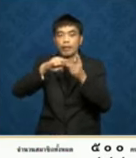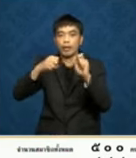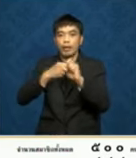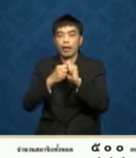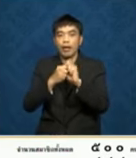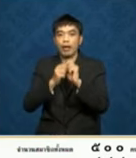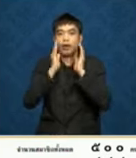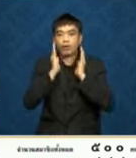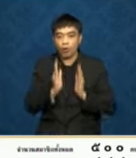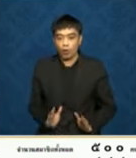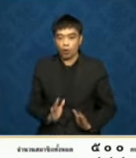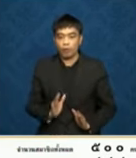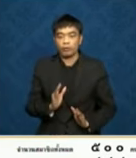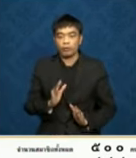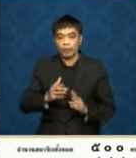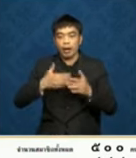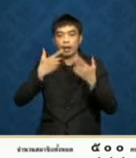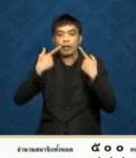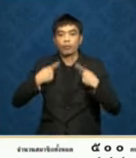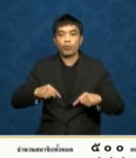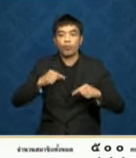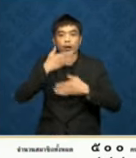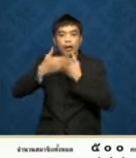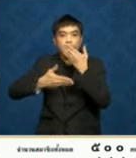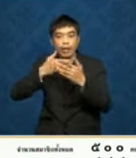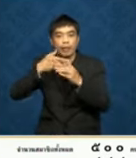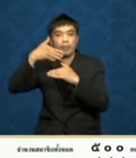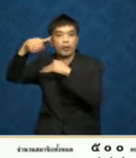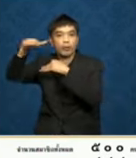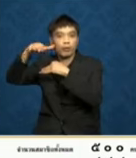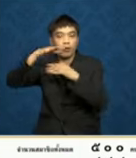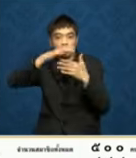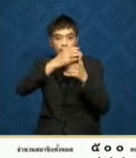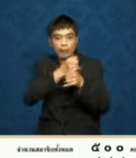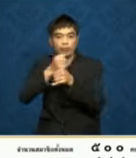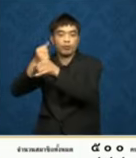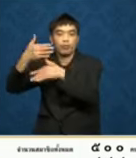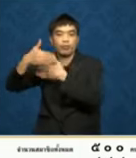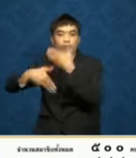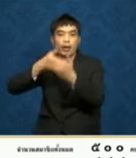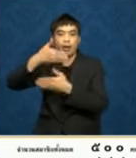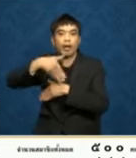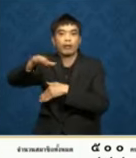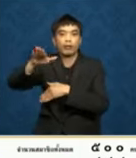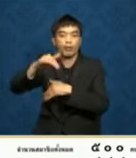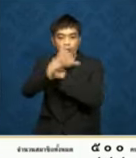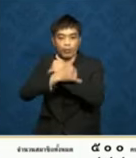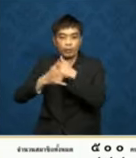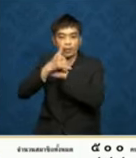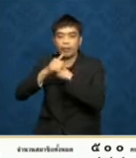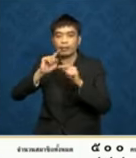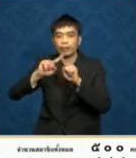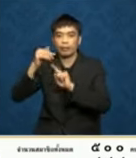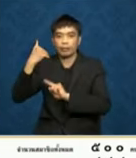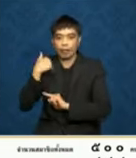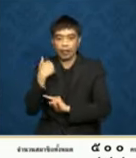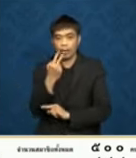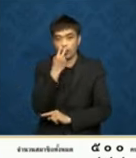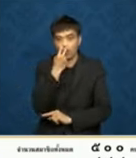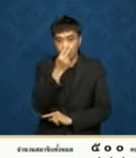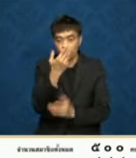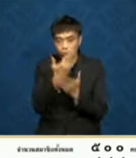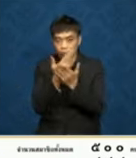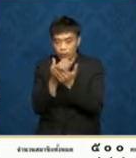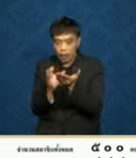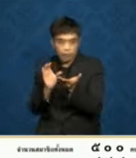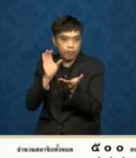์ได้รบงบประมาณ addressing 1…14 ลานบาทท่าน Smartsheik เป็ห่วงว่าีแต่งบลง